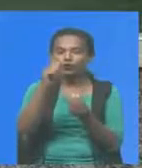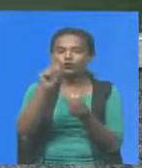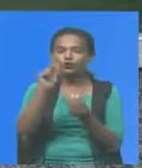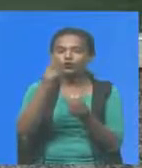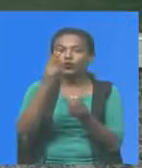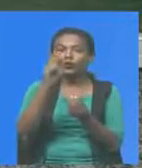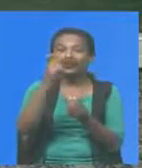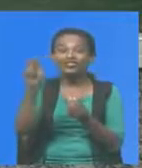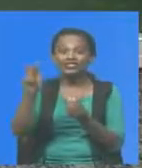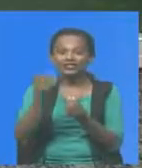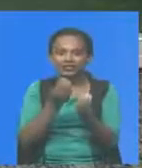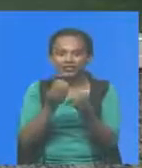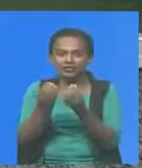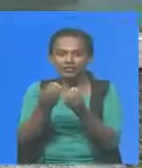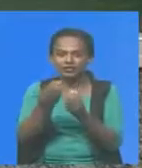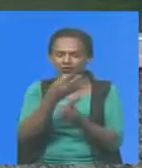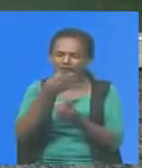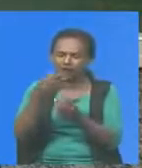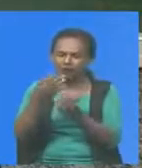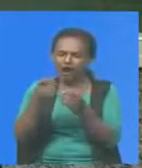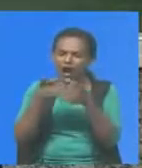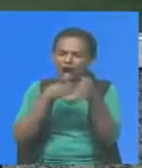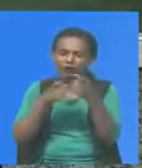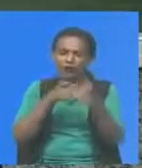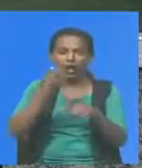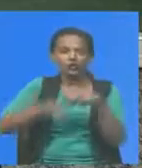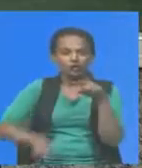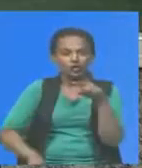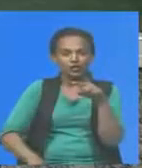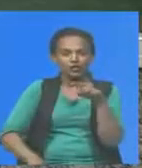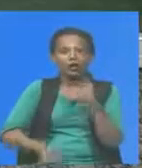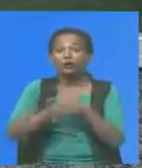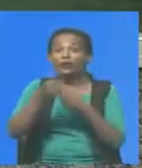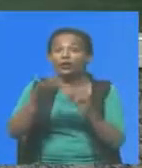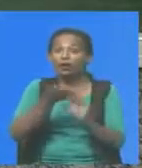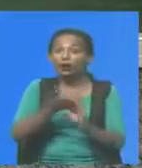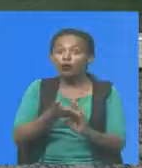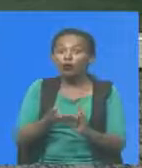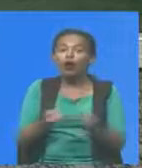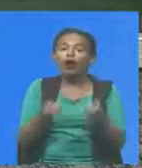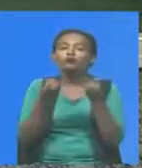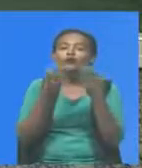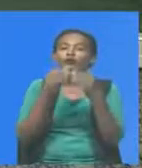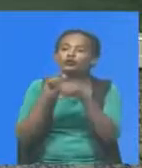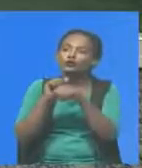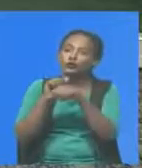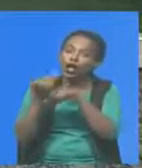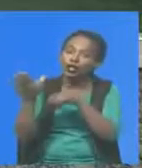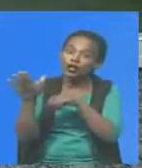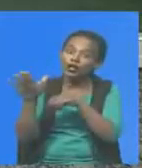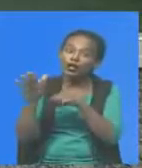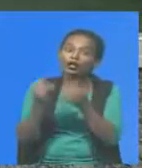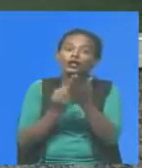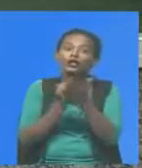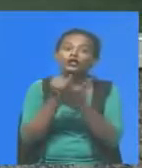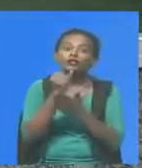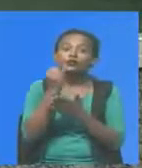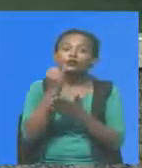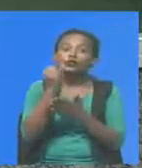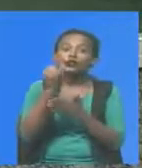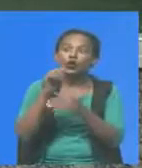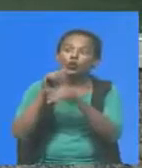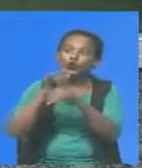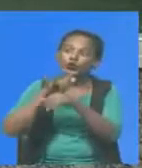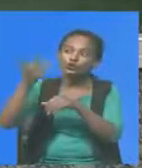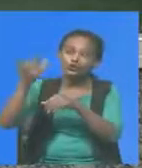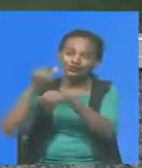በአግባቡ መቆጣጠር አለመቻል፣ በሌላ በኩል አብዛኛዎቹ ላኪ ኢንዱስትሪዎች ወደ ውጭ